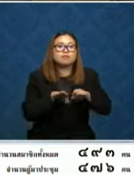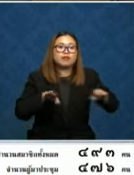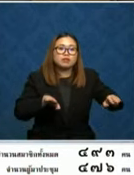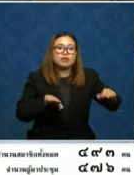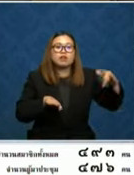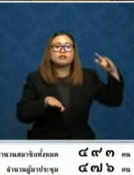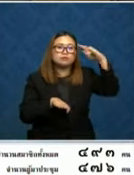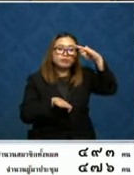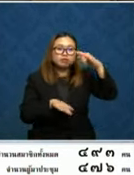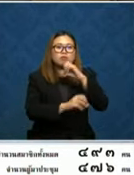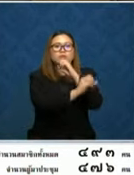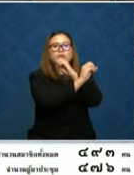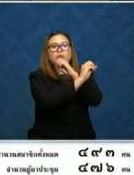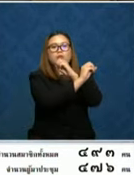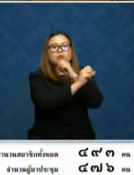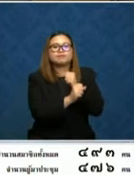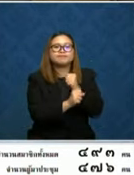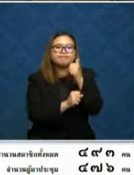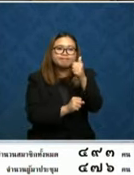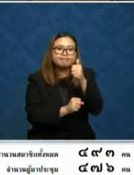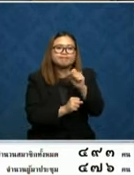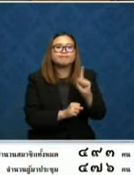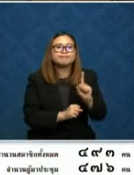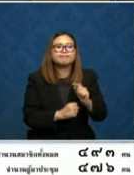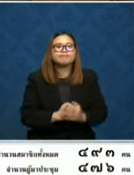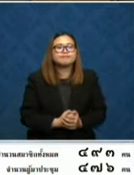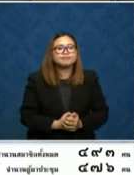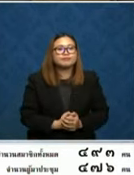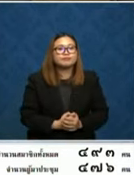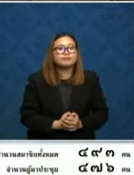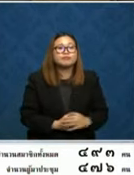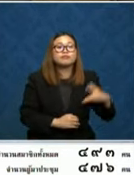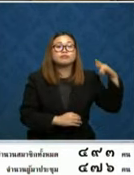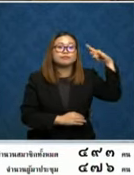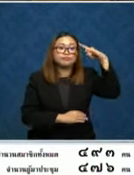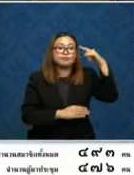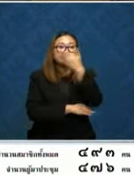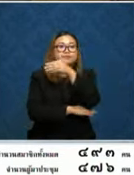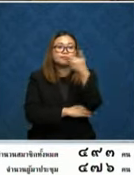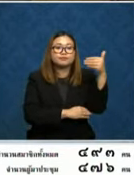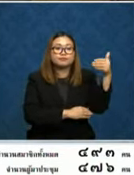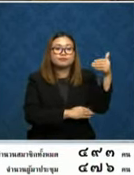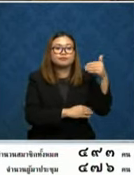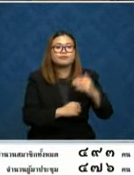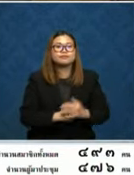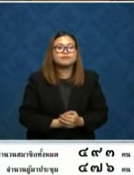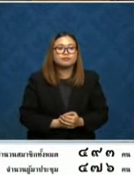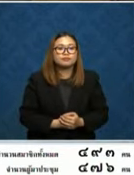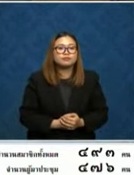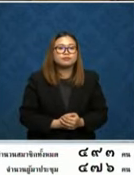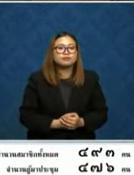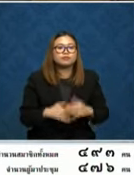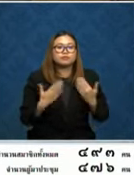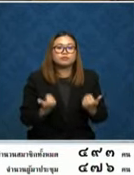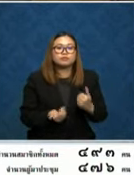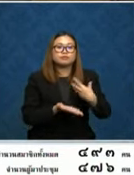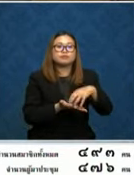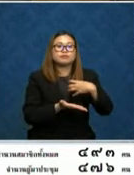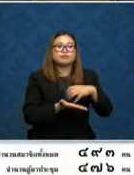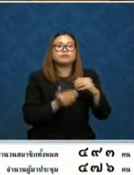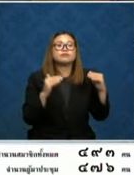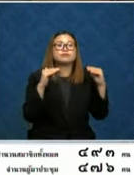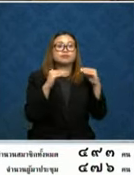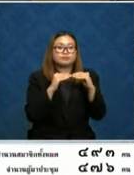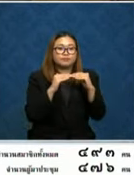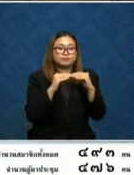ที่เกิดขึ้นได้อย่างไรในเมื่อเป็นสายการบินแห่งชาติเพราะฉะนั้นที่ผมอภิปรายในวันนี้ก็ใช้สิทธิ์ในการ